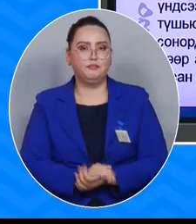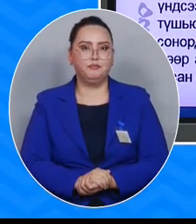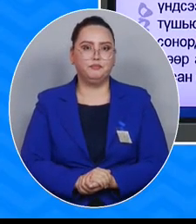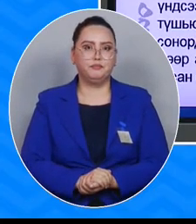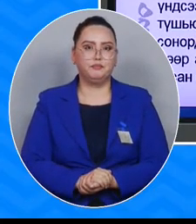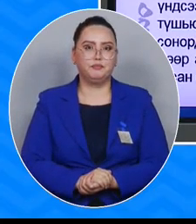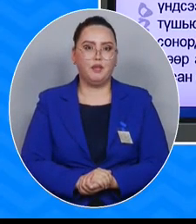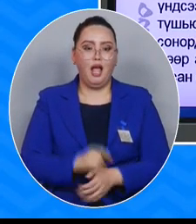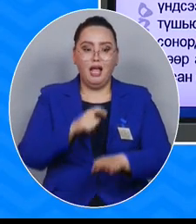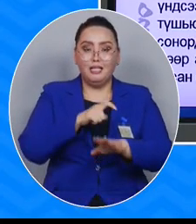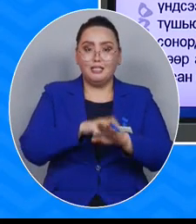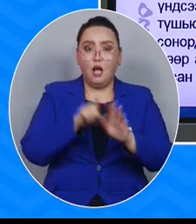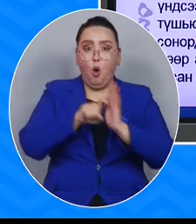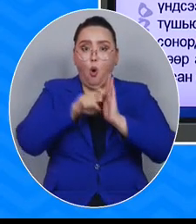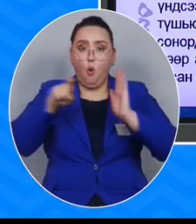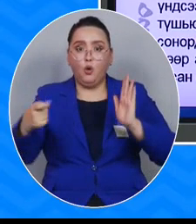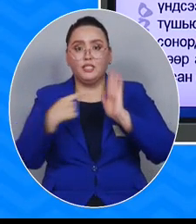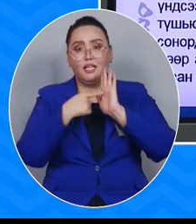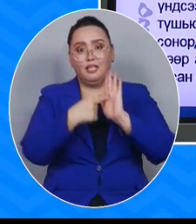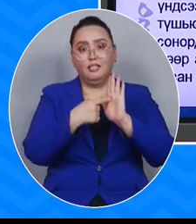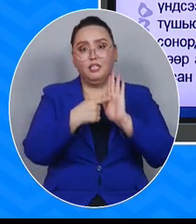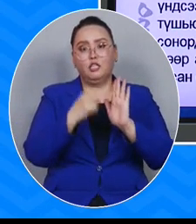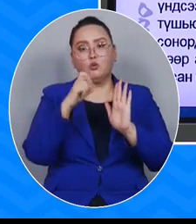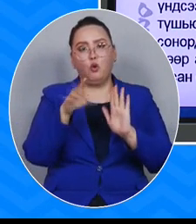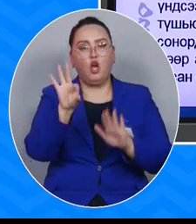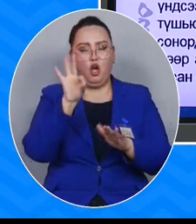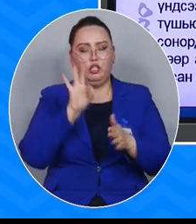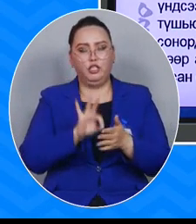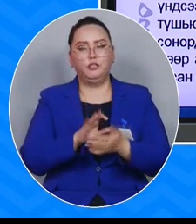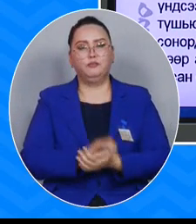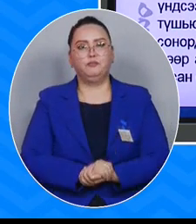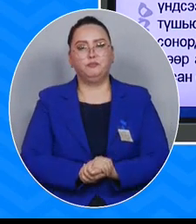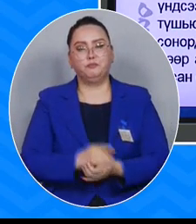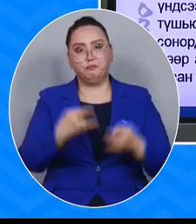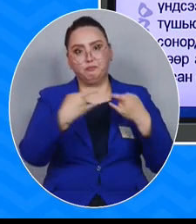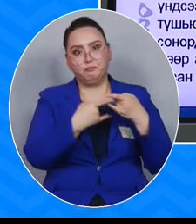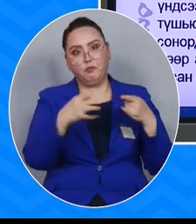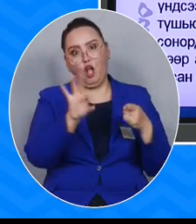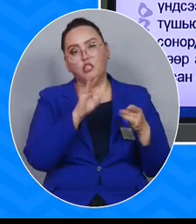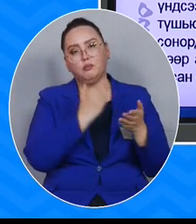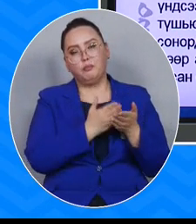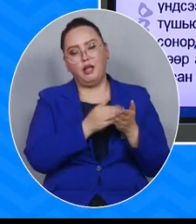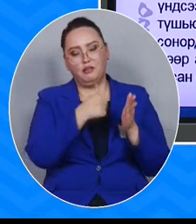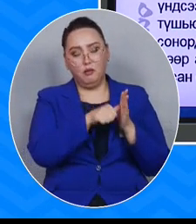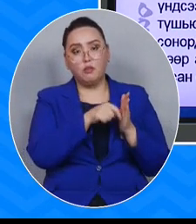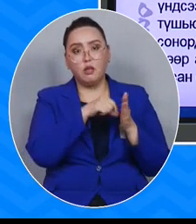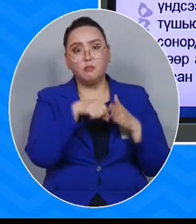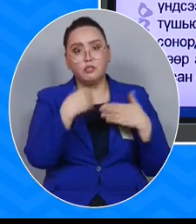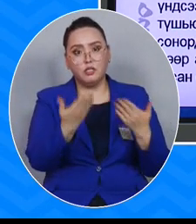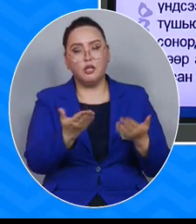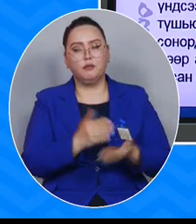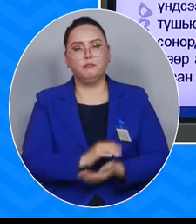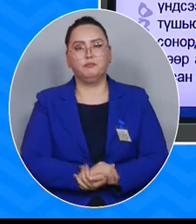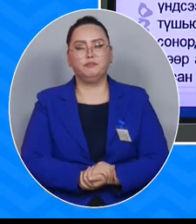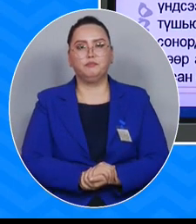цахүхэг элэрхэнсэй амар ямарүүг нөөдөө нөөнөө гэлгээг олсхооор бүгдээрээ. Зааа дэлхэцэн дэр ол бахш болсан байна та нөр дэвтөртэрэээ тэмдгэлсэнээ тулгож харараа.